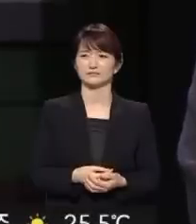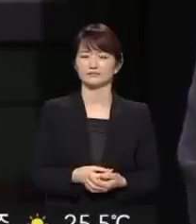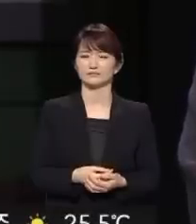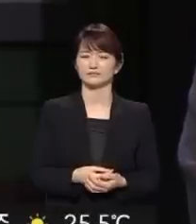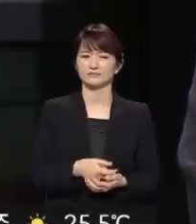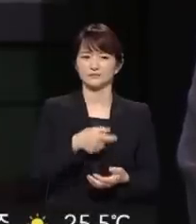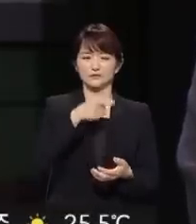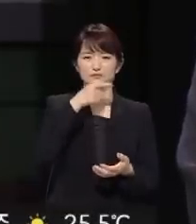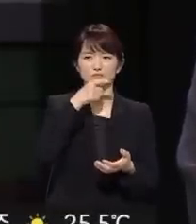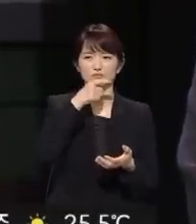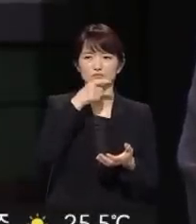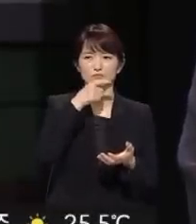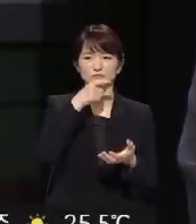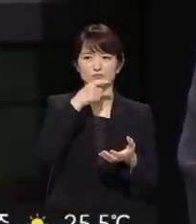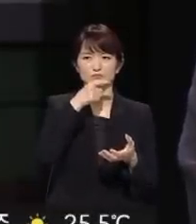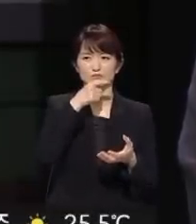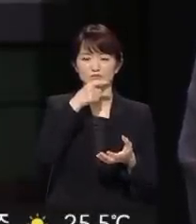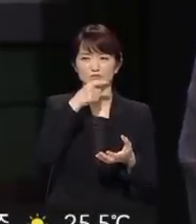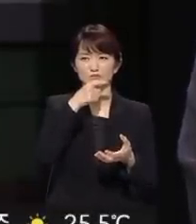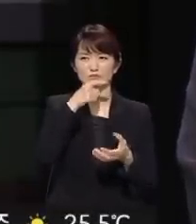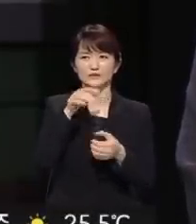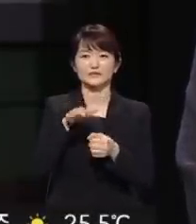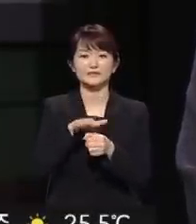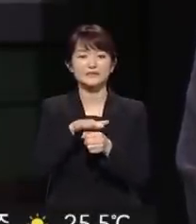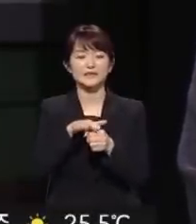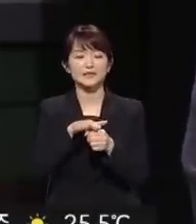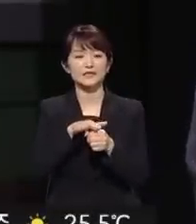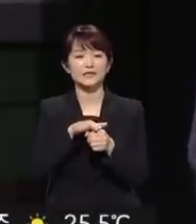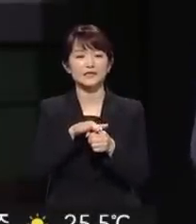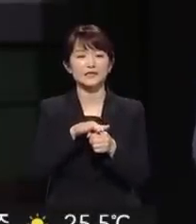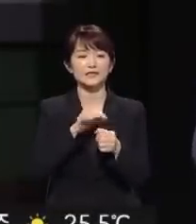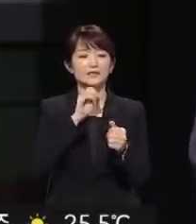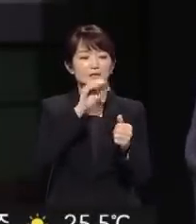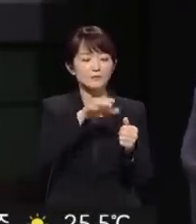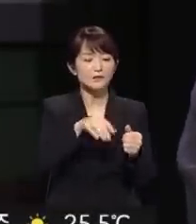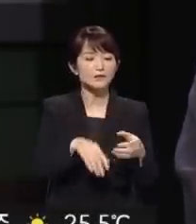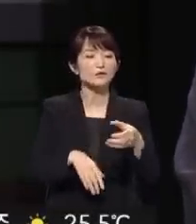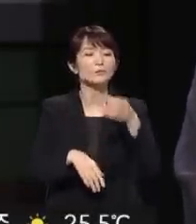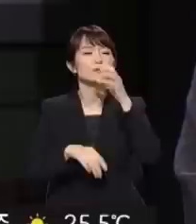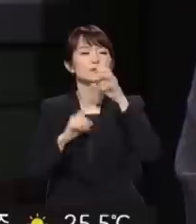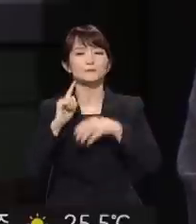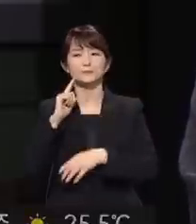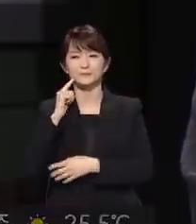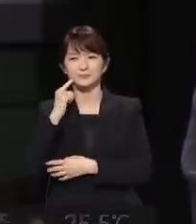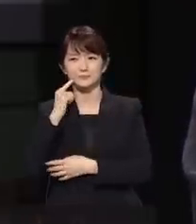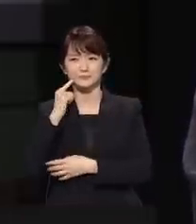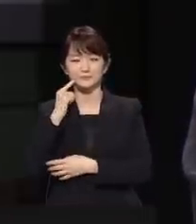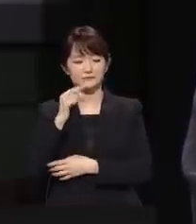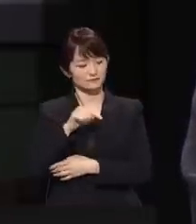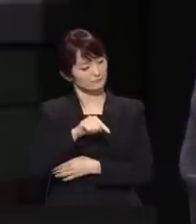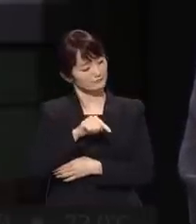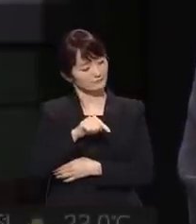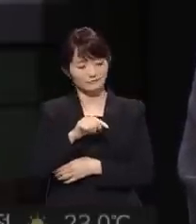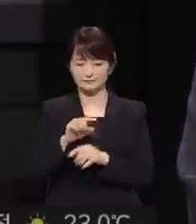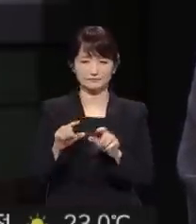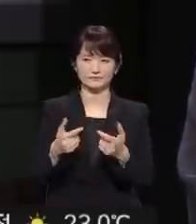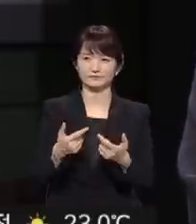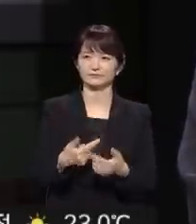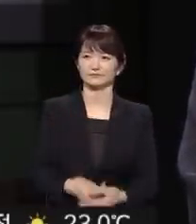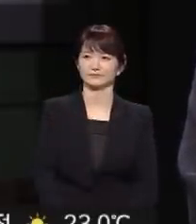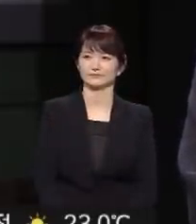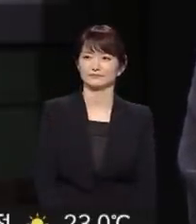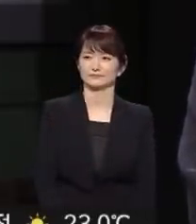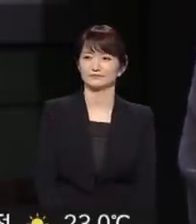이런 물에 사랑해 이렇게 예쁜 말하고 마시면 피부가 좋아진다거나 뭐 이런 얘기를 들으면 아 살짝 아 좀 아닌데 하는 생각이 좀